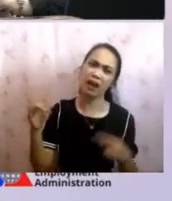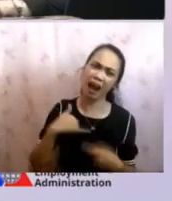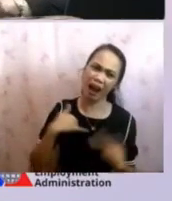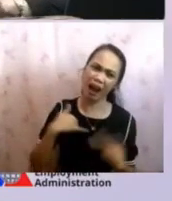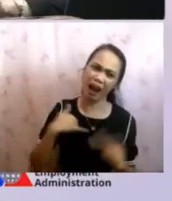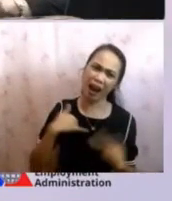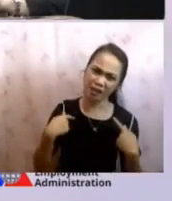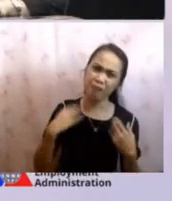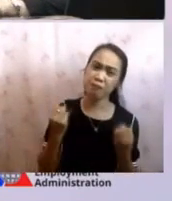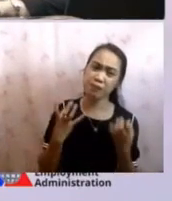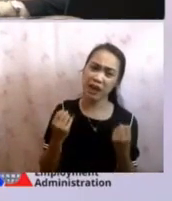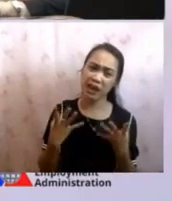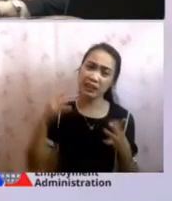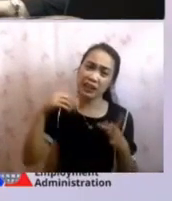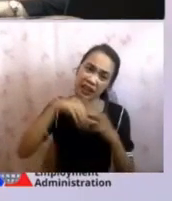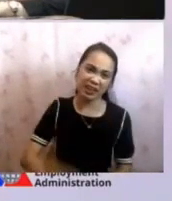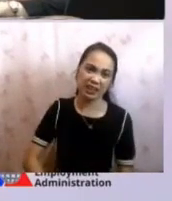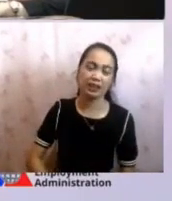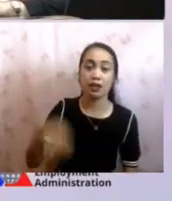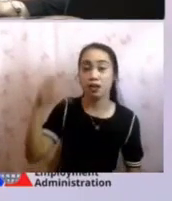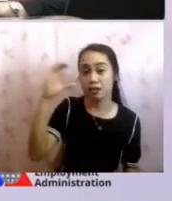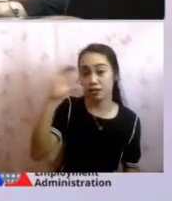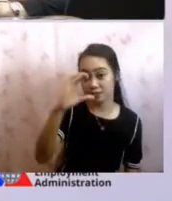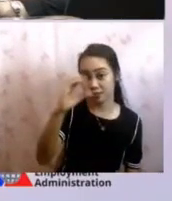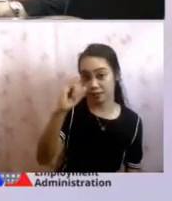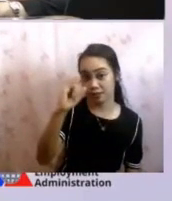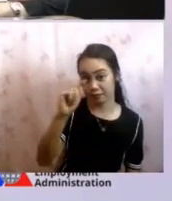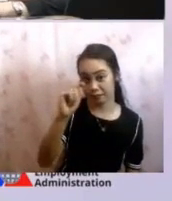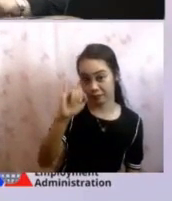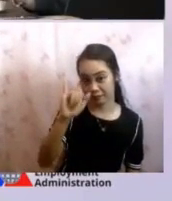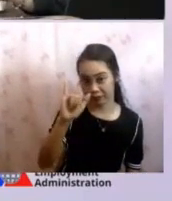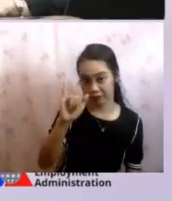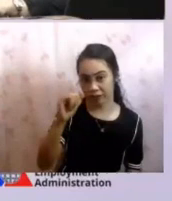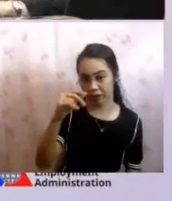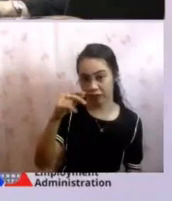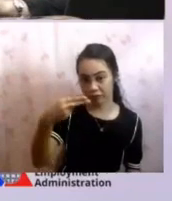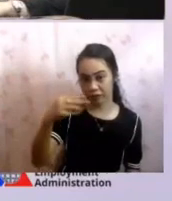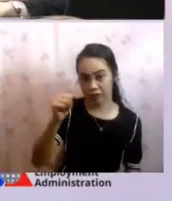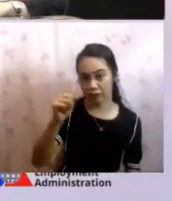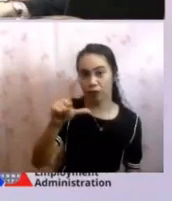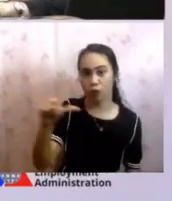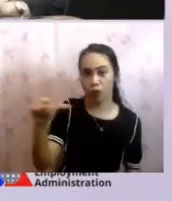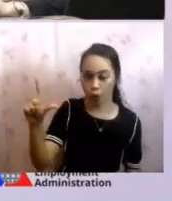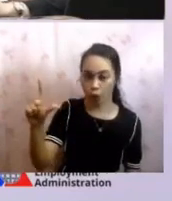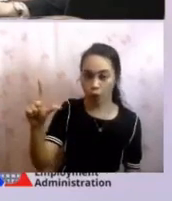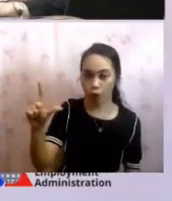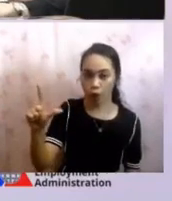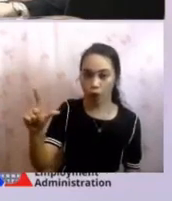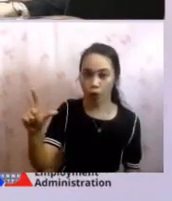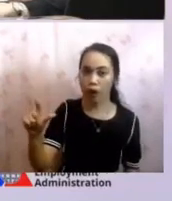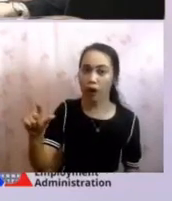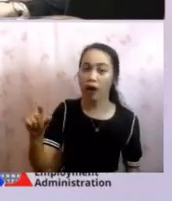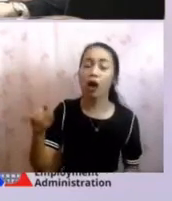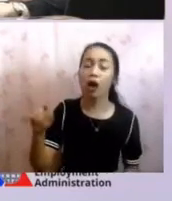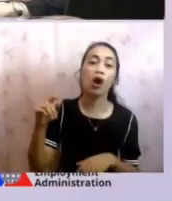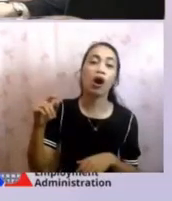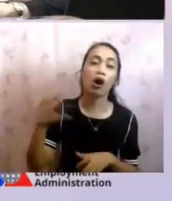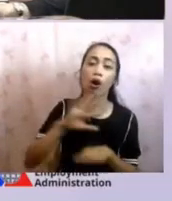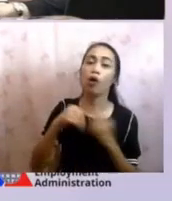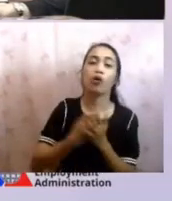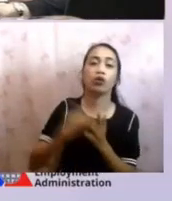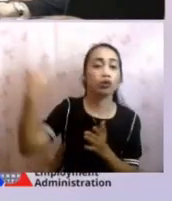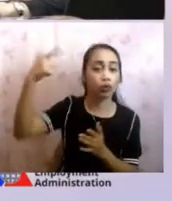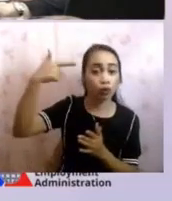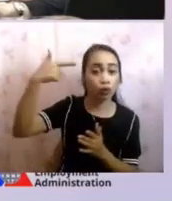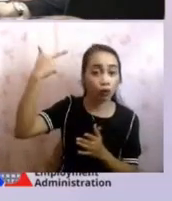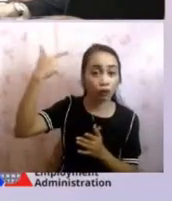taga Asa ka, naa sila ila kaugalingong peso. And it just happened that the school is so lucky nga kita mismo diri